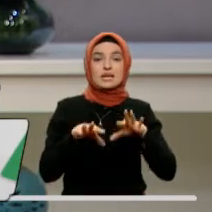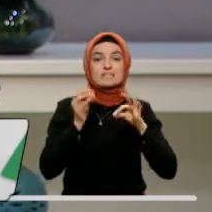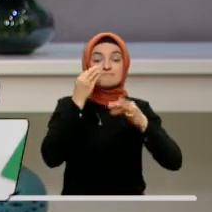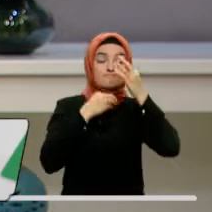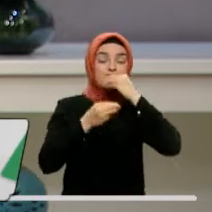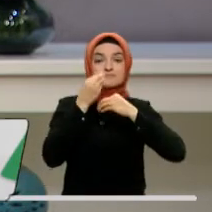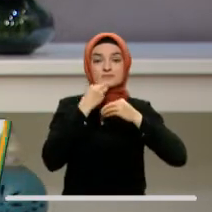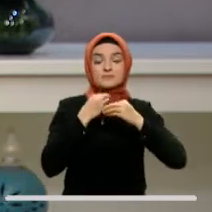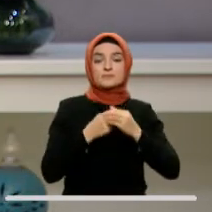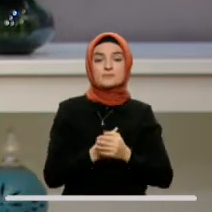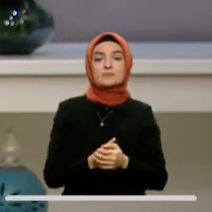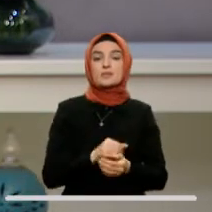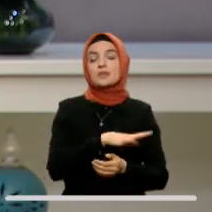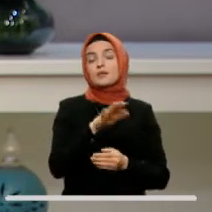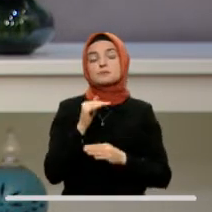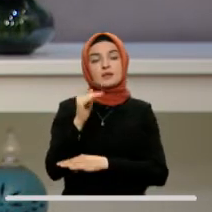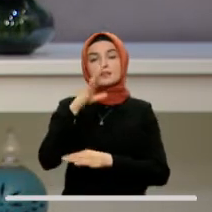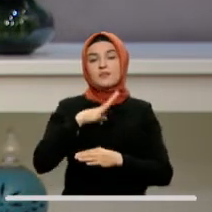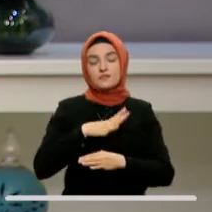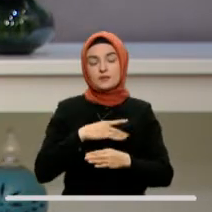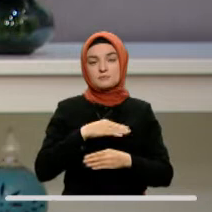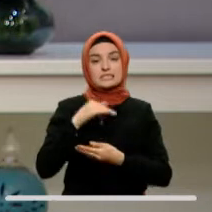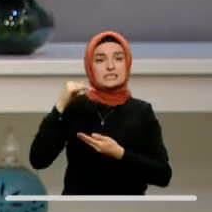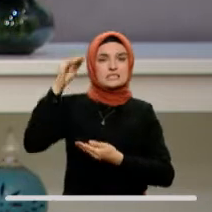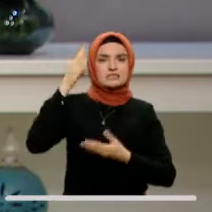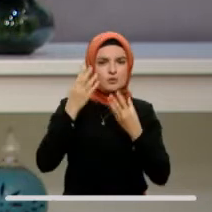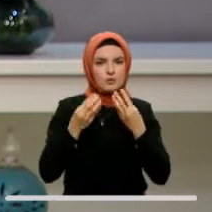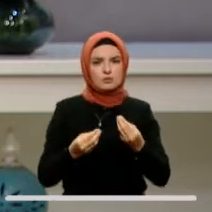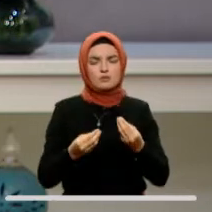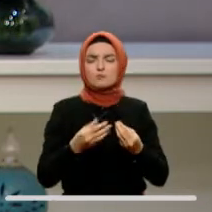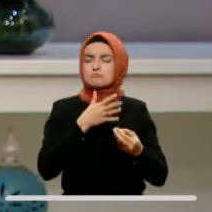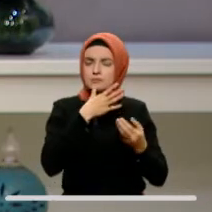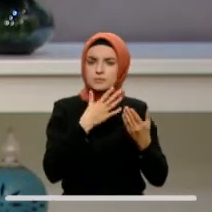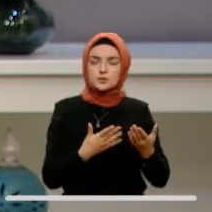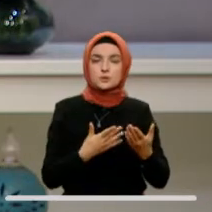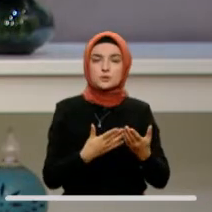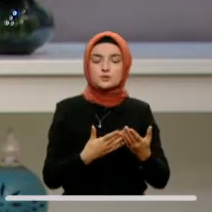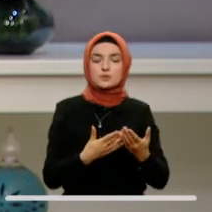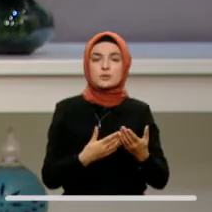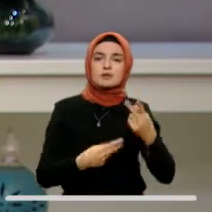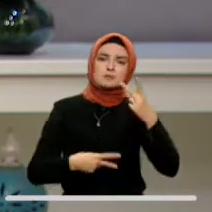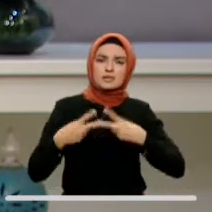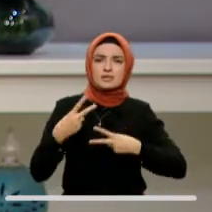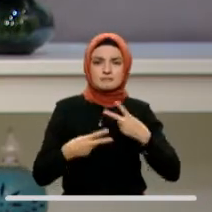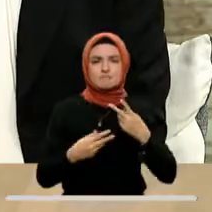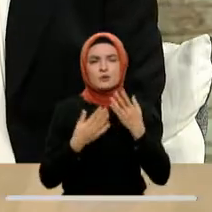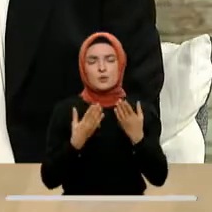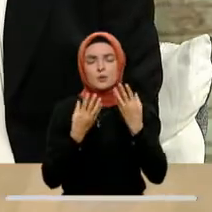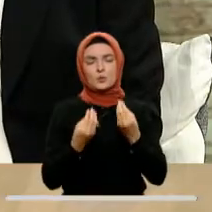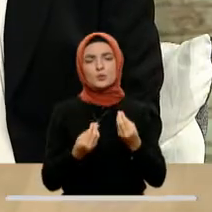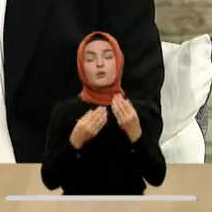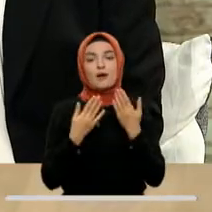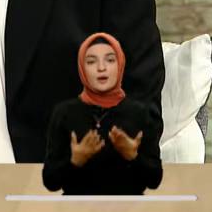Hepimizin hayatında olan, evet belki biz yetişkinler olarak biraz daha otokontrolümüz yüksek davranabiliyoruz. Bazen yine davranamadığımız söz konusu oluyordur